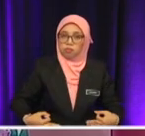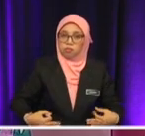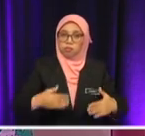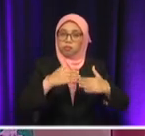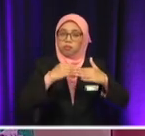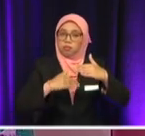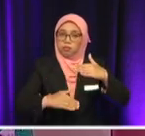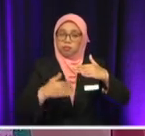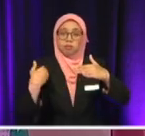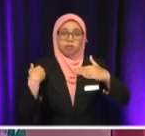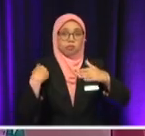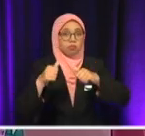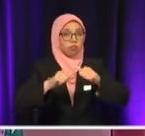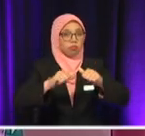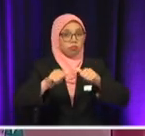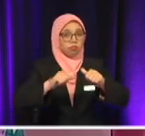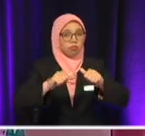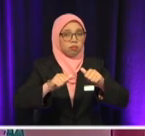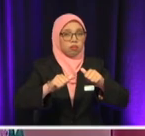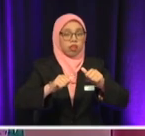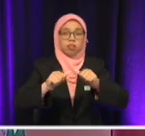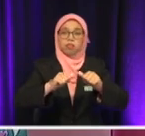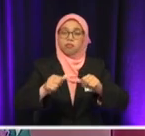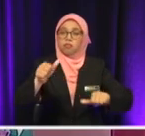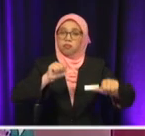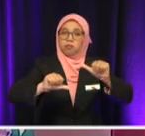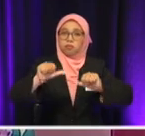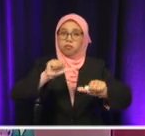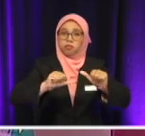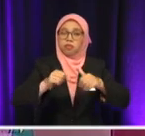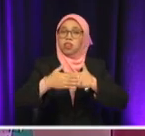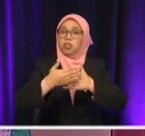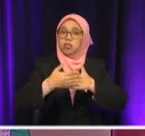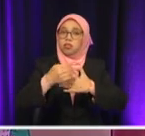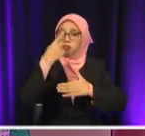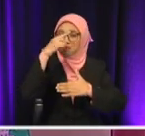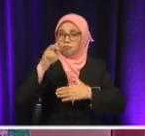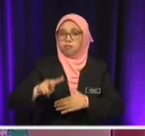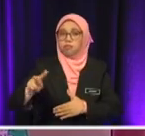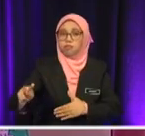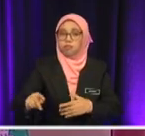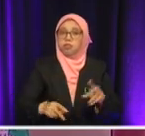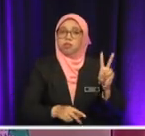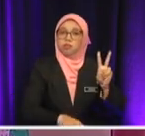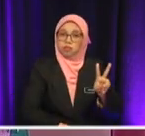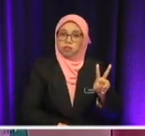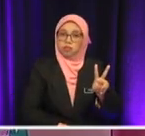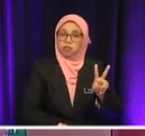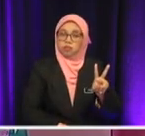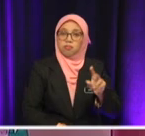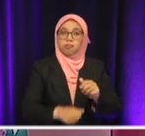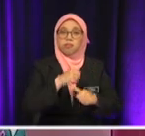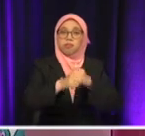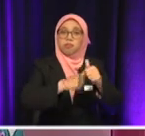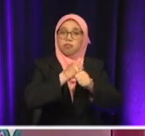terdapat aktiviti-aktiviti sains yang lebih mudah kepada kanak-kanak. Yang kedua ialah aktiviti ataupun alam